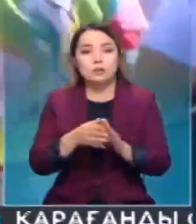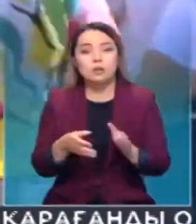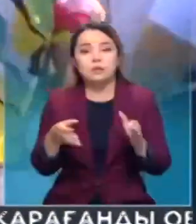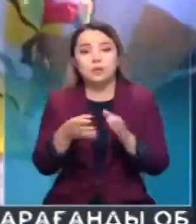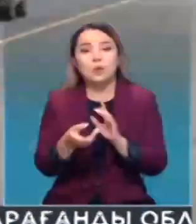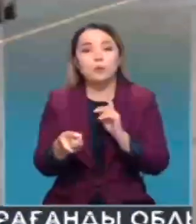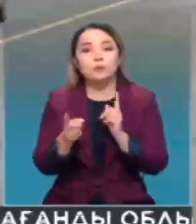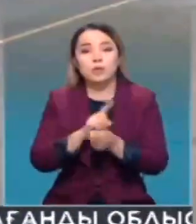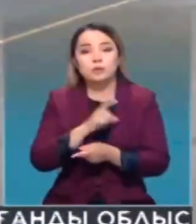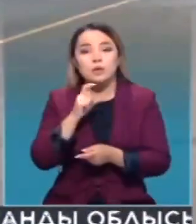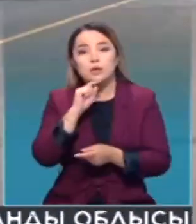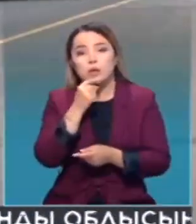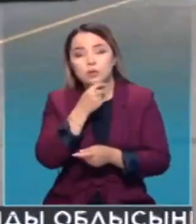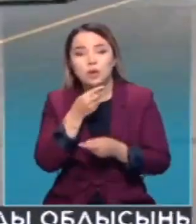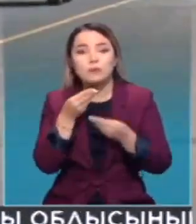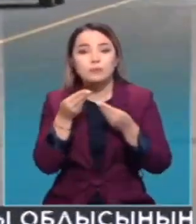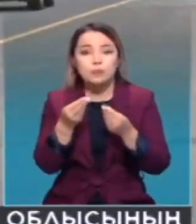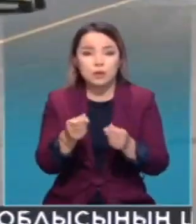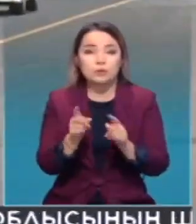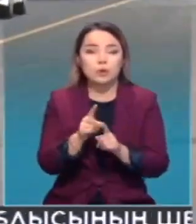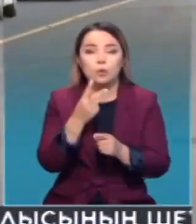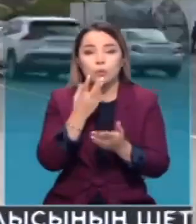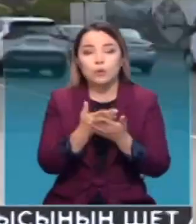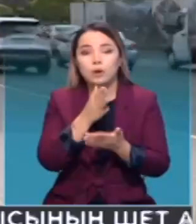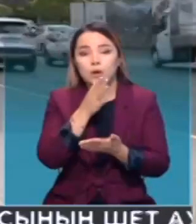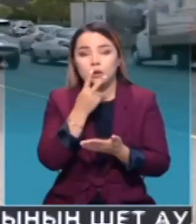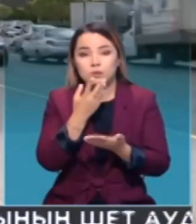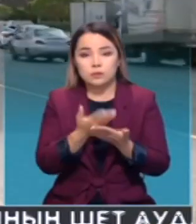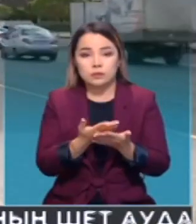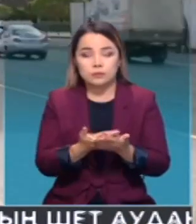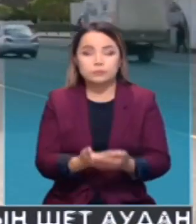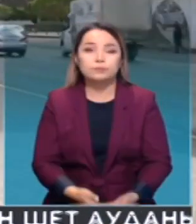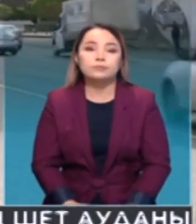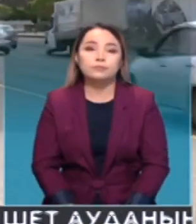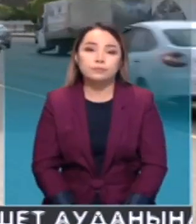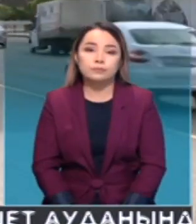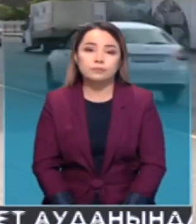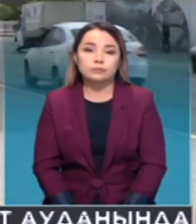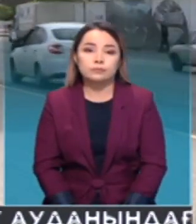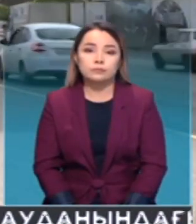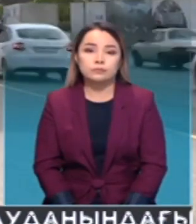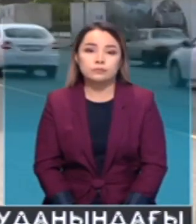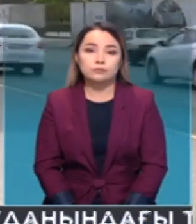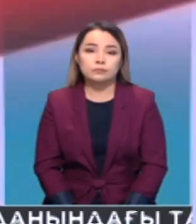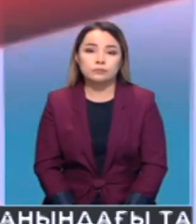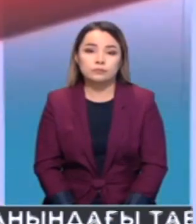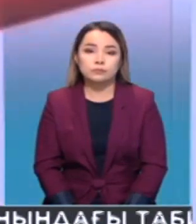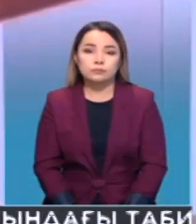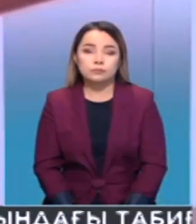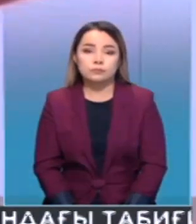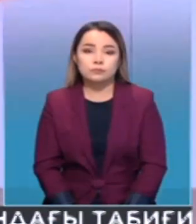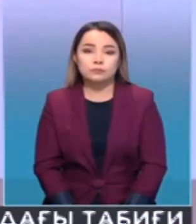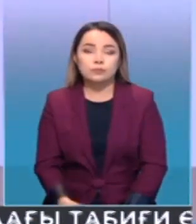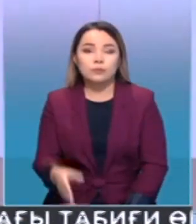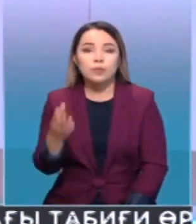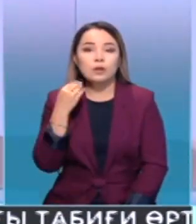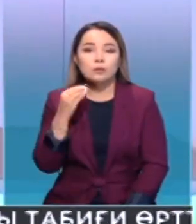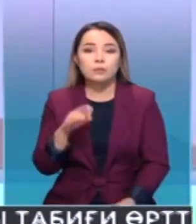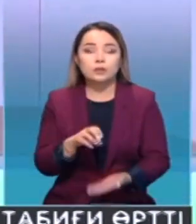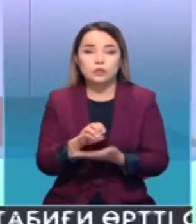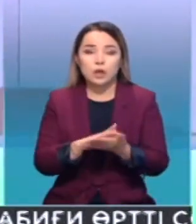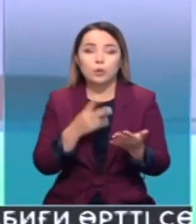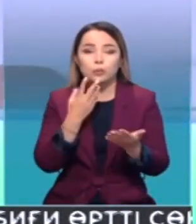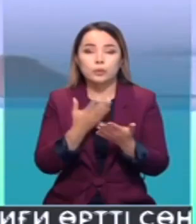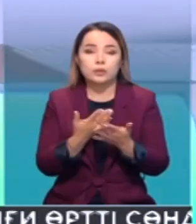саласындағы өзгерістің экономикалық әсерін уақыт көрсетеді. Досжан Маратұлы, ұлттық арна. Хабарымыз жалғасады,